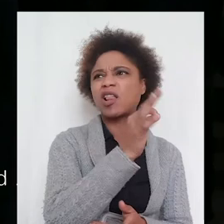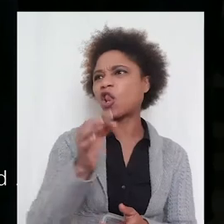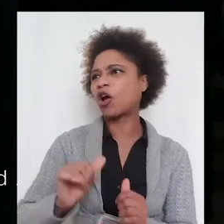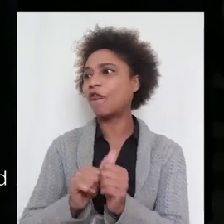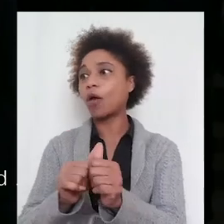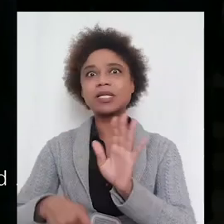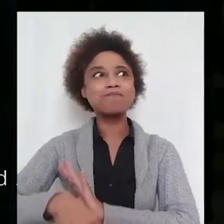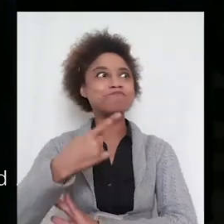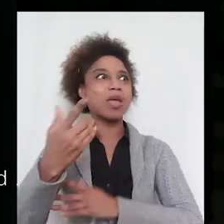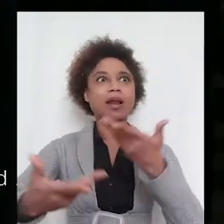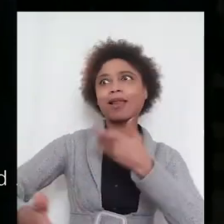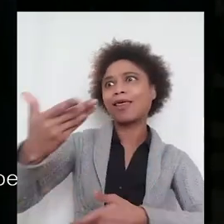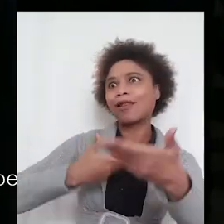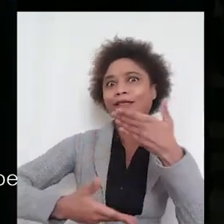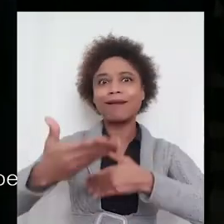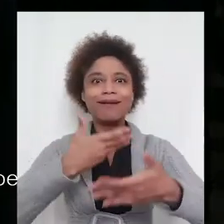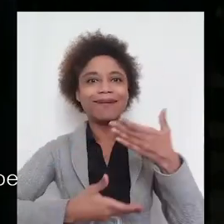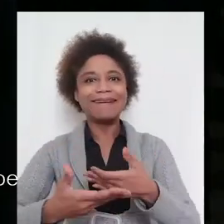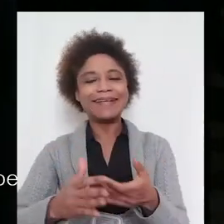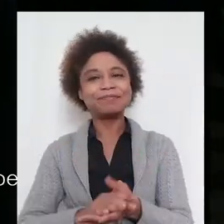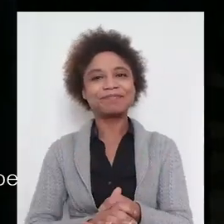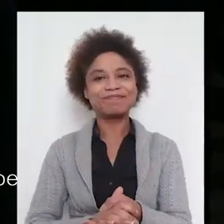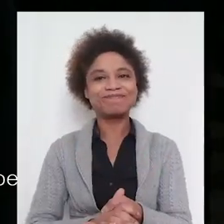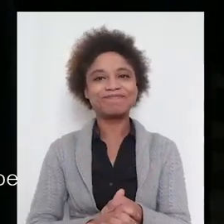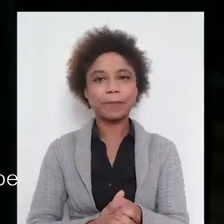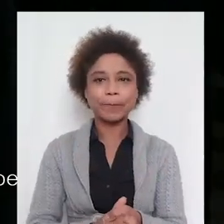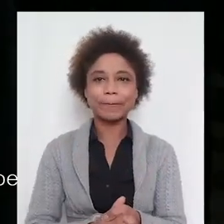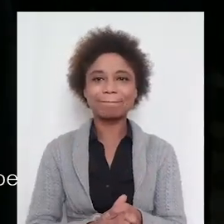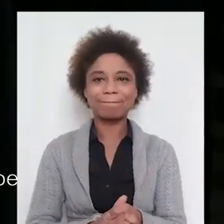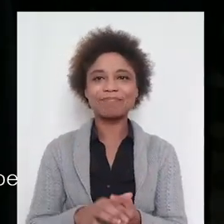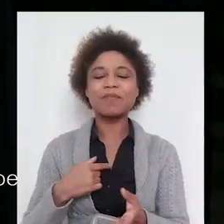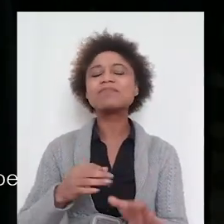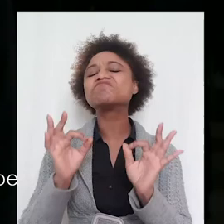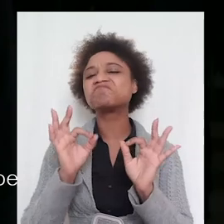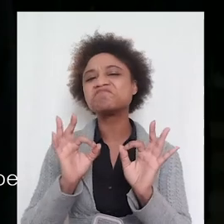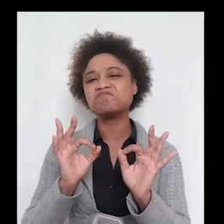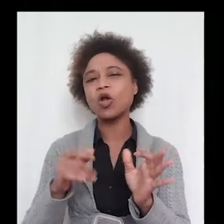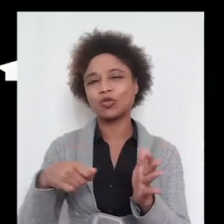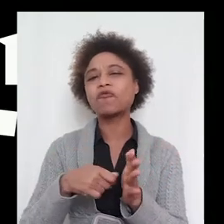en ik vond het echt een hele mooie toevoeging.